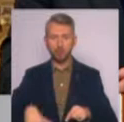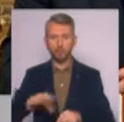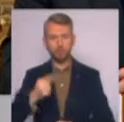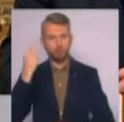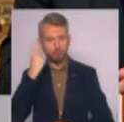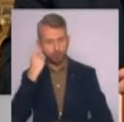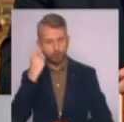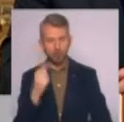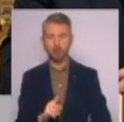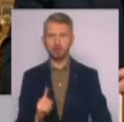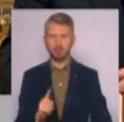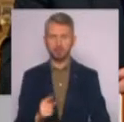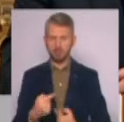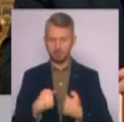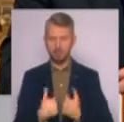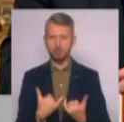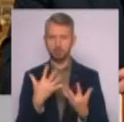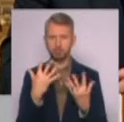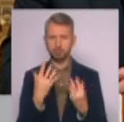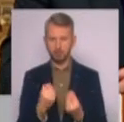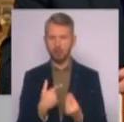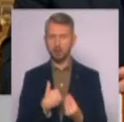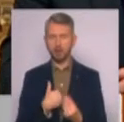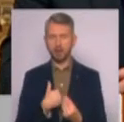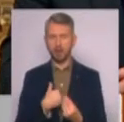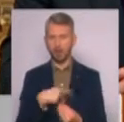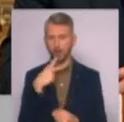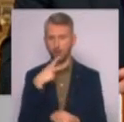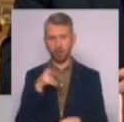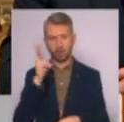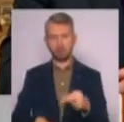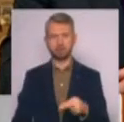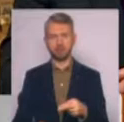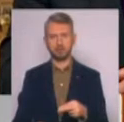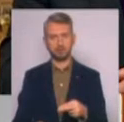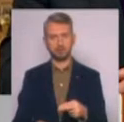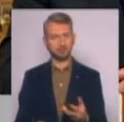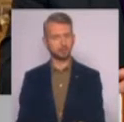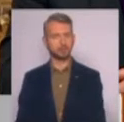я сьогоднішнього дня кидаю цю звичку паління. Тобто,